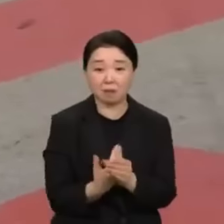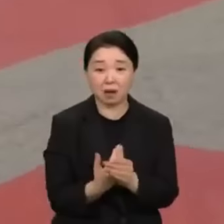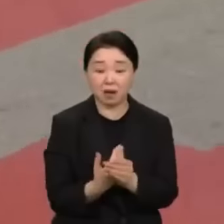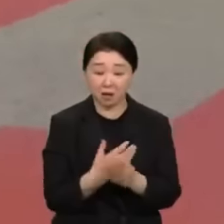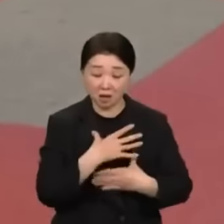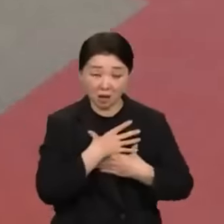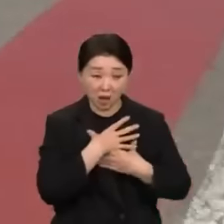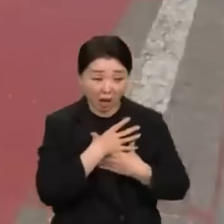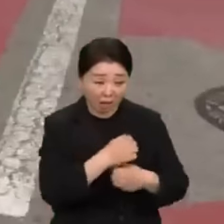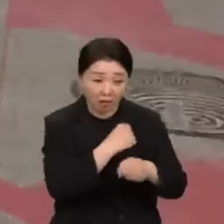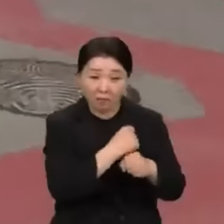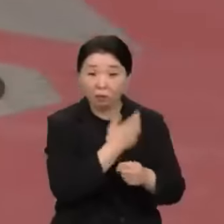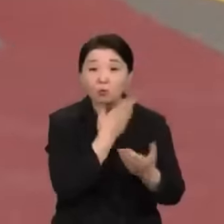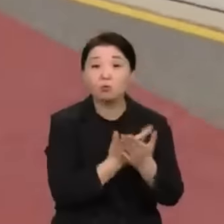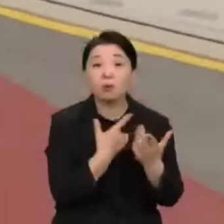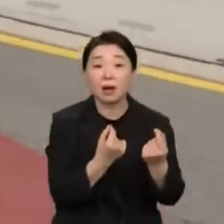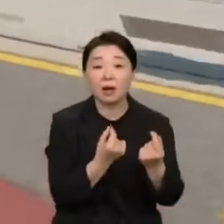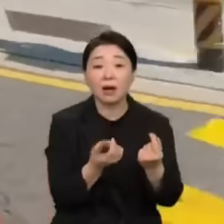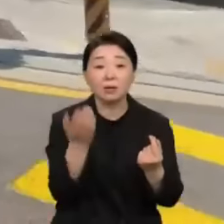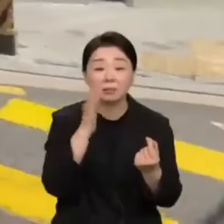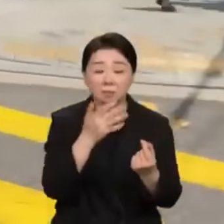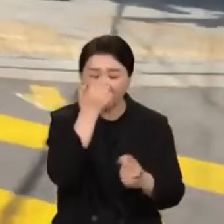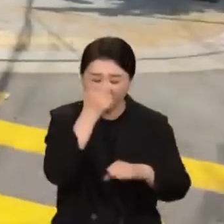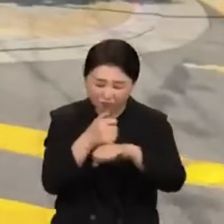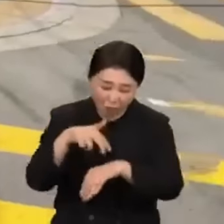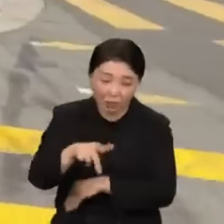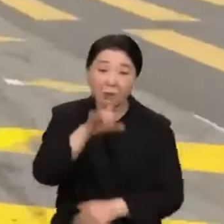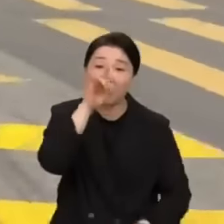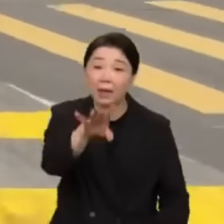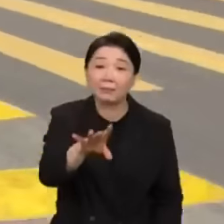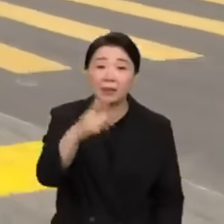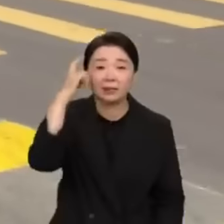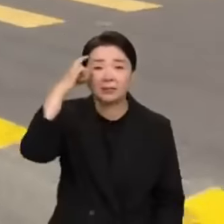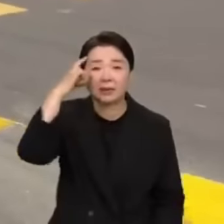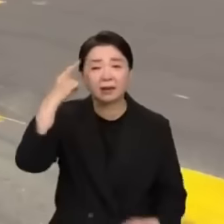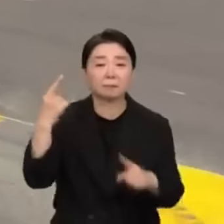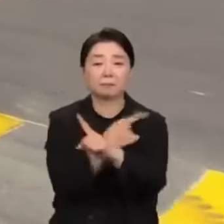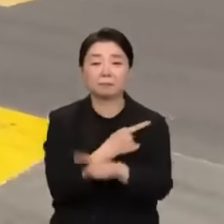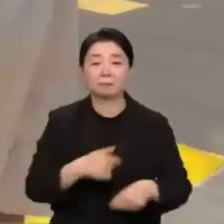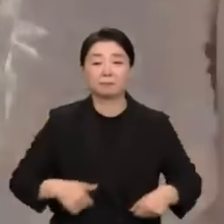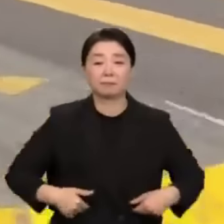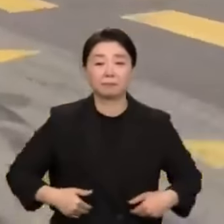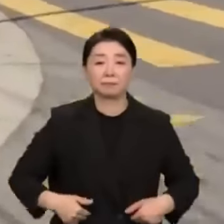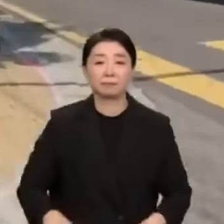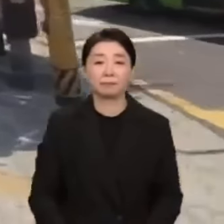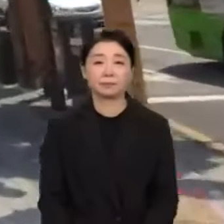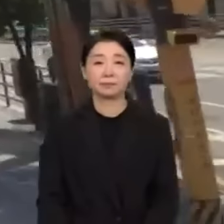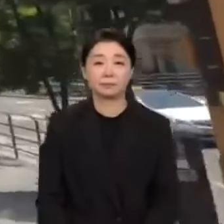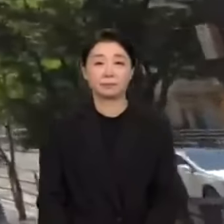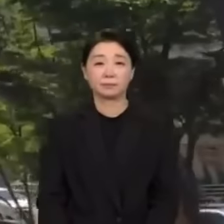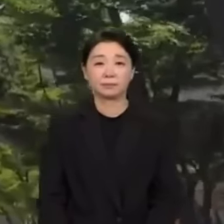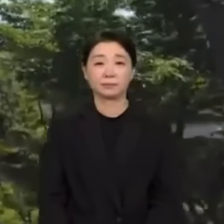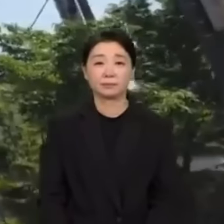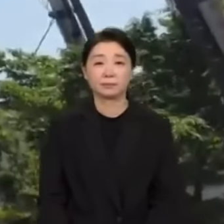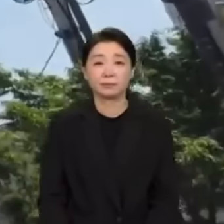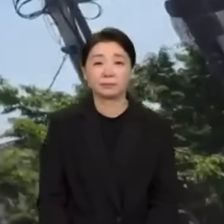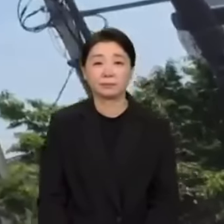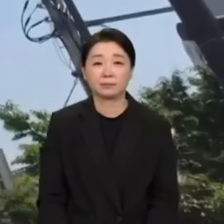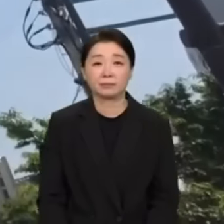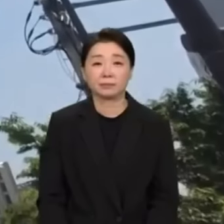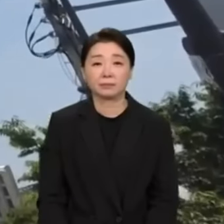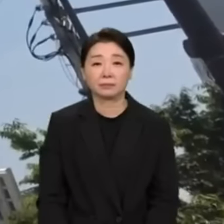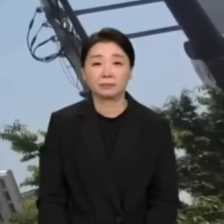안전시설 확충도 중요하지만 무엇보다 무단횡단을 하면 안 된다는 인식이 우선돼야 합니다. 1차 카메라 정희윤입니다.